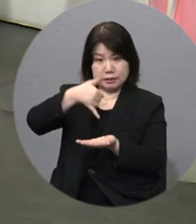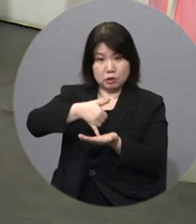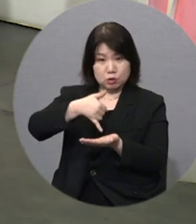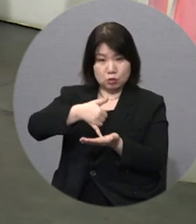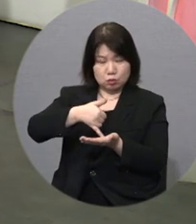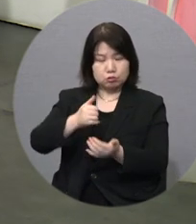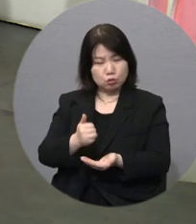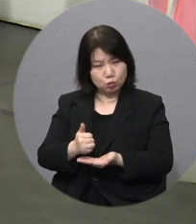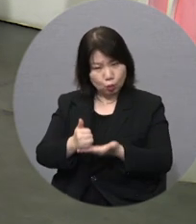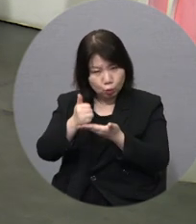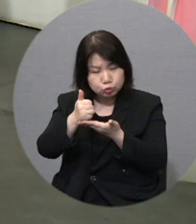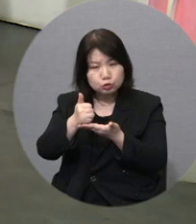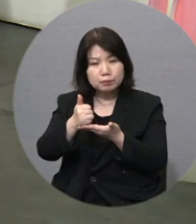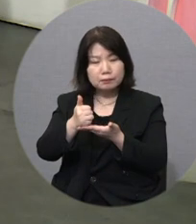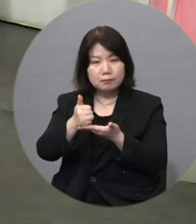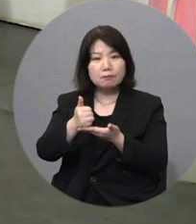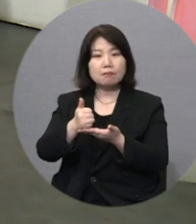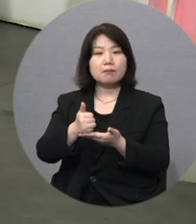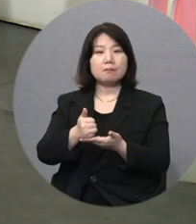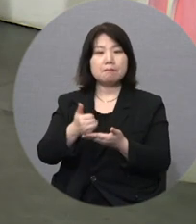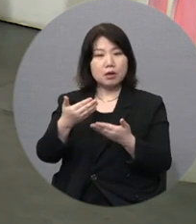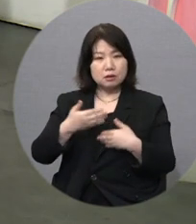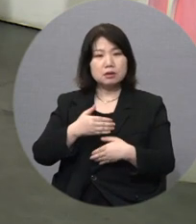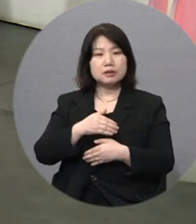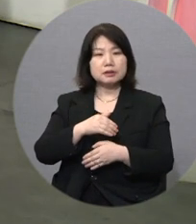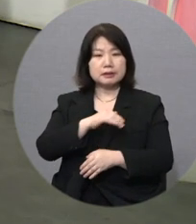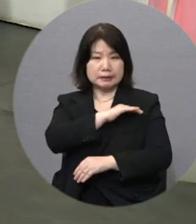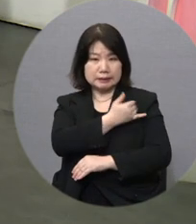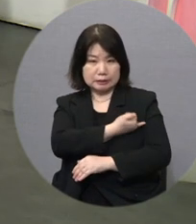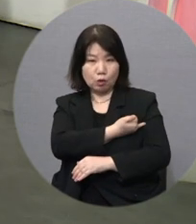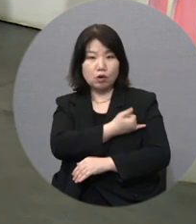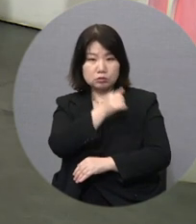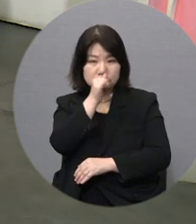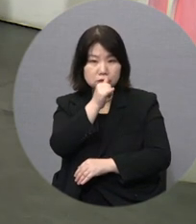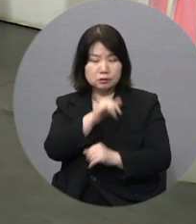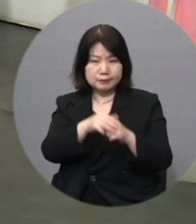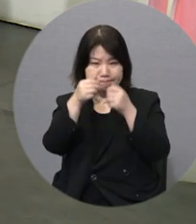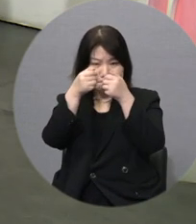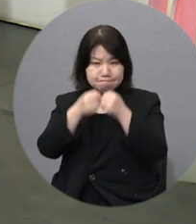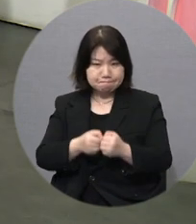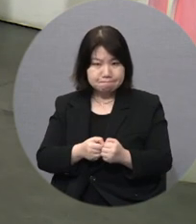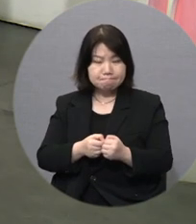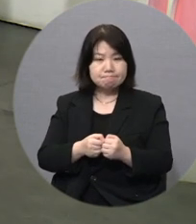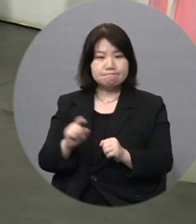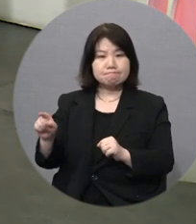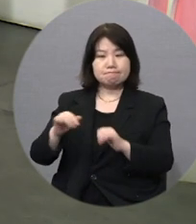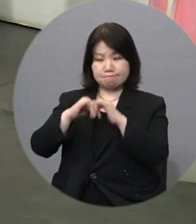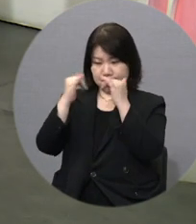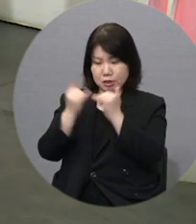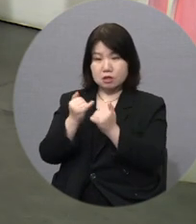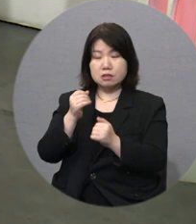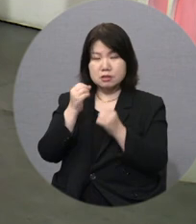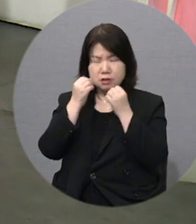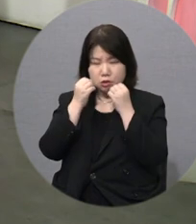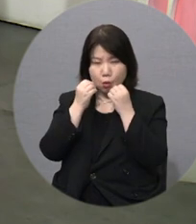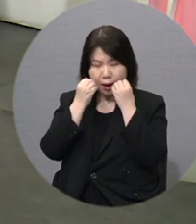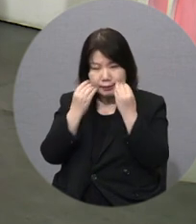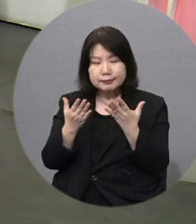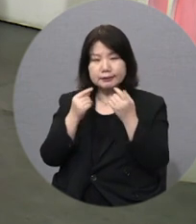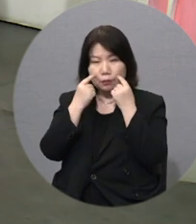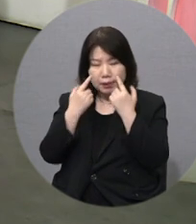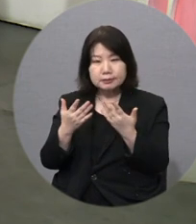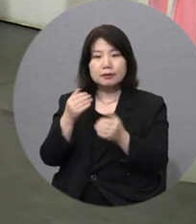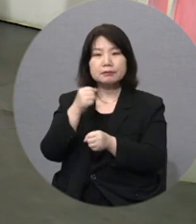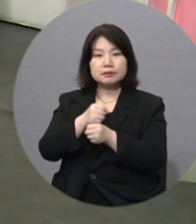구을 받을 수 있다라고 하는 그 부분들이 사회적으로 세밀하게 이렇게 구성되고 만들어져 나갔으면